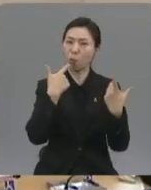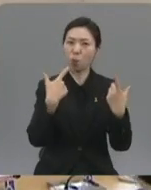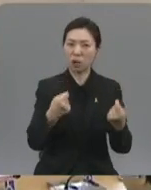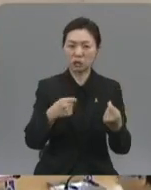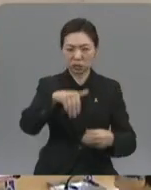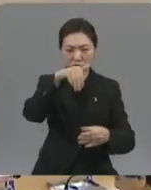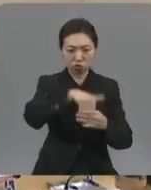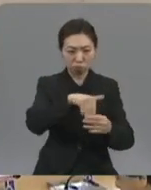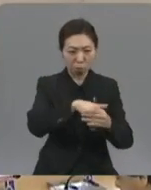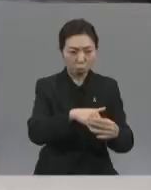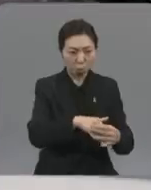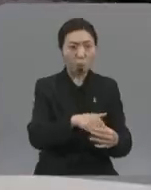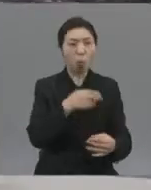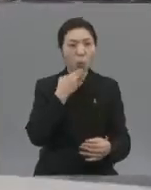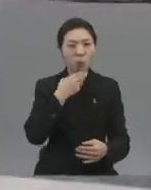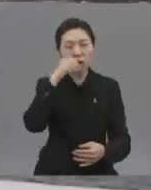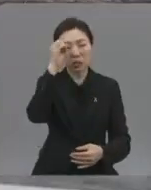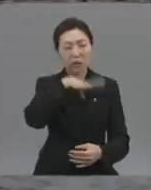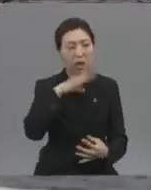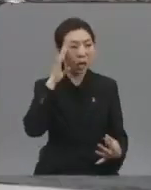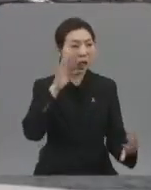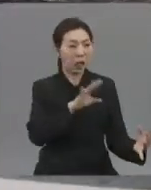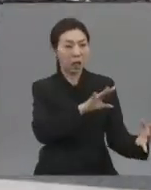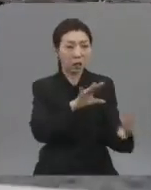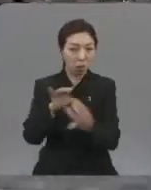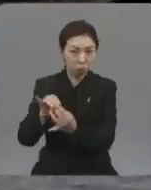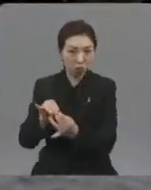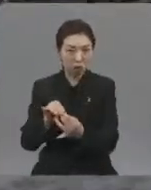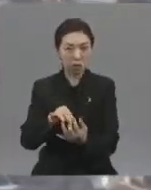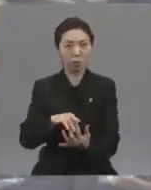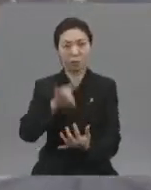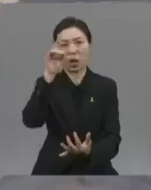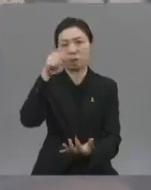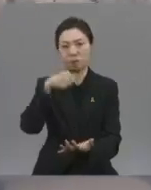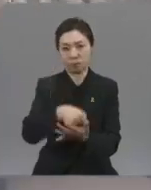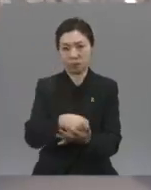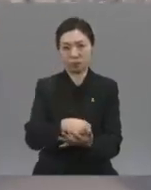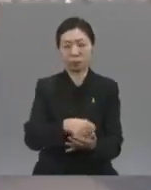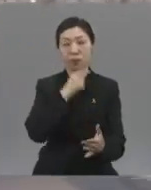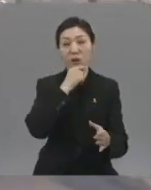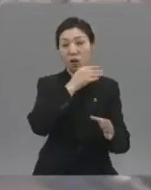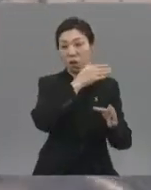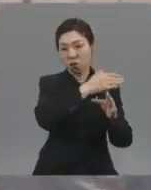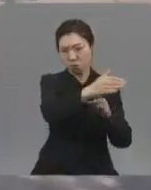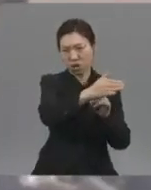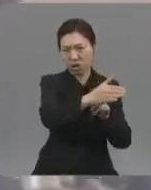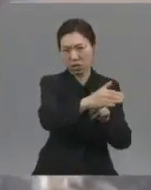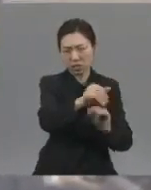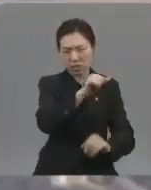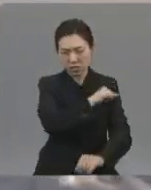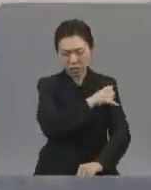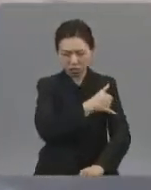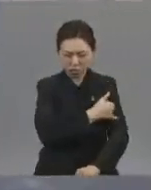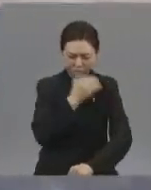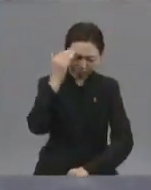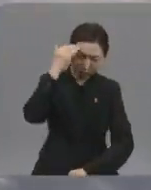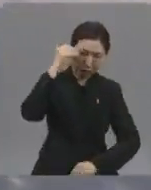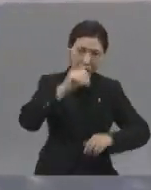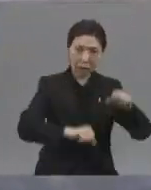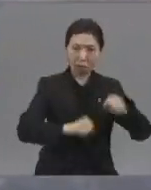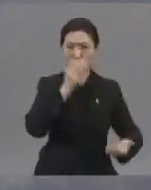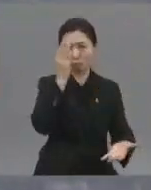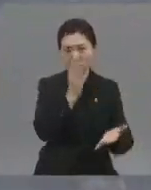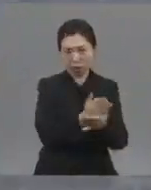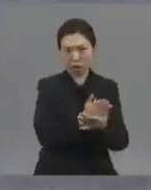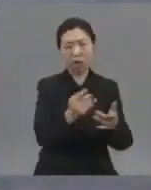nghị quyết đã được thông qua với sự nhất trí của 47 nước thành viên hội đồng nhân quyền mà không cần phải biểu quyết nội dung của Nghị quyết lên án